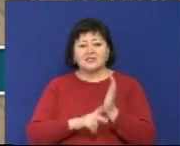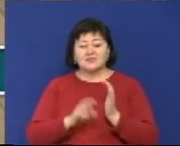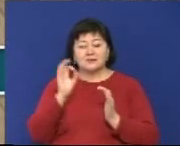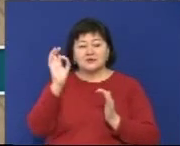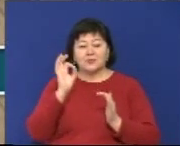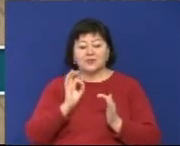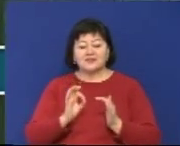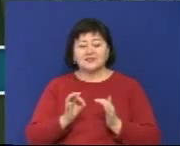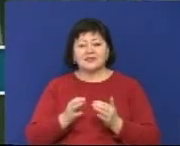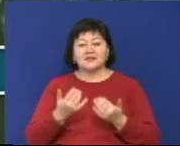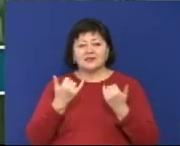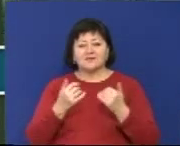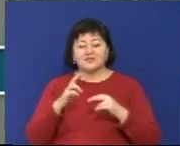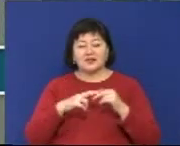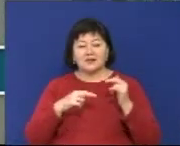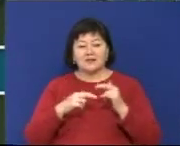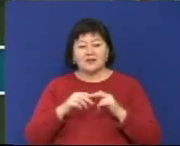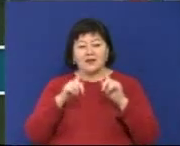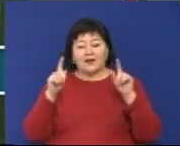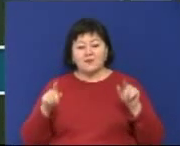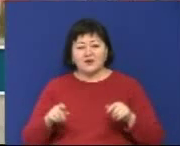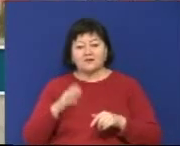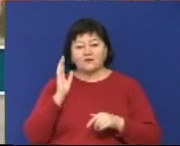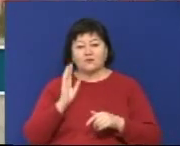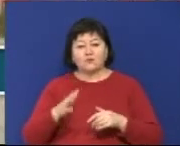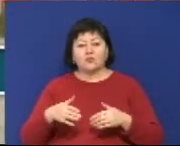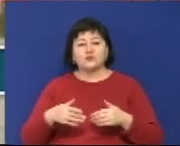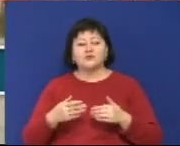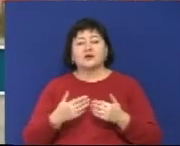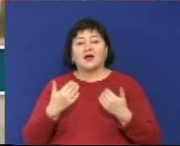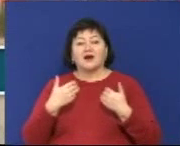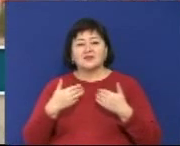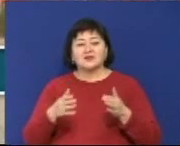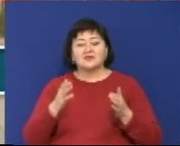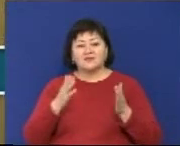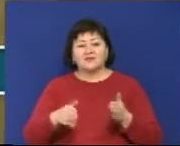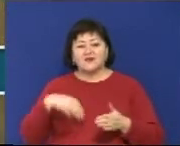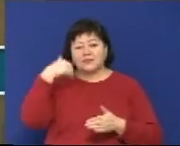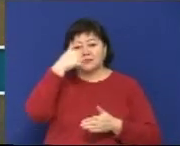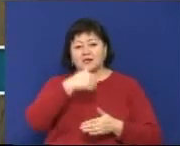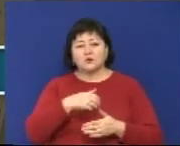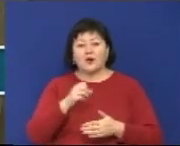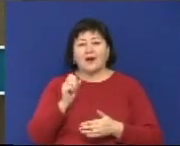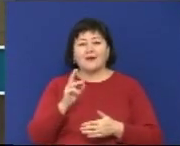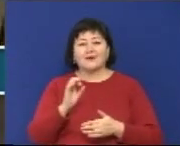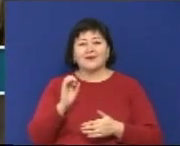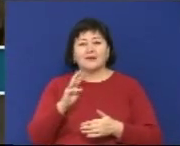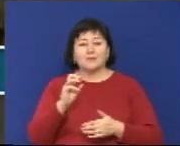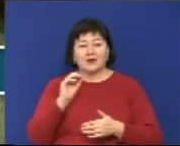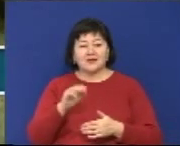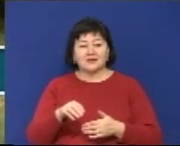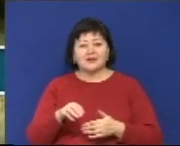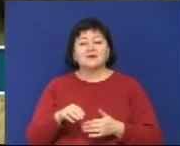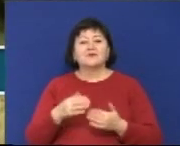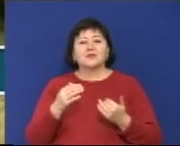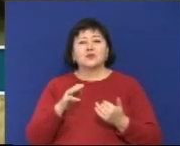будут введены в эксплуатацию в этом году. Так, на территории административно-делового центра расположен и акимат Туркестанской области. В ходе визита